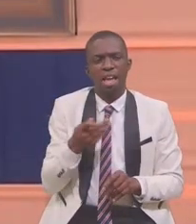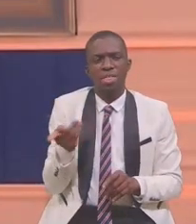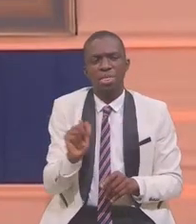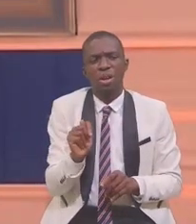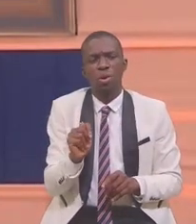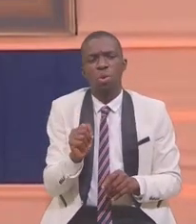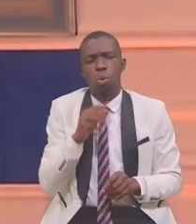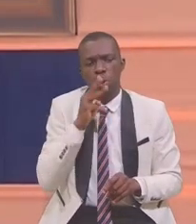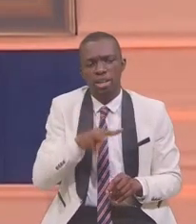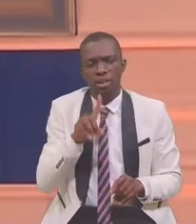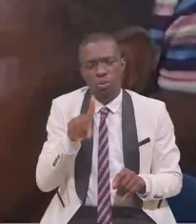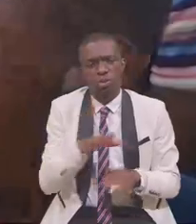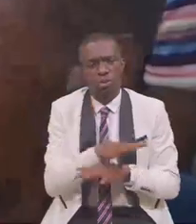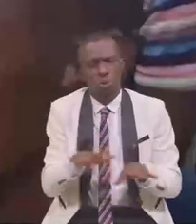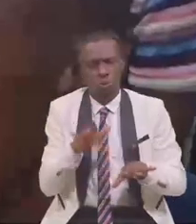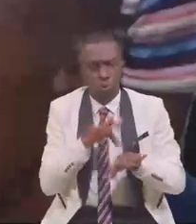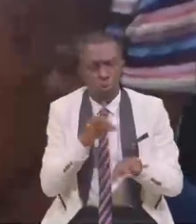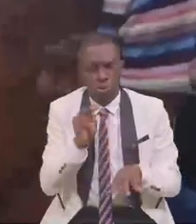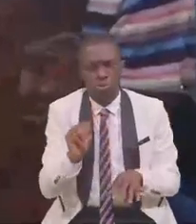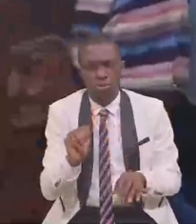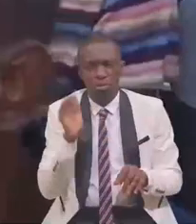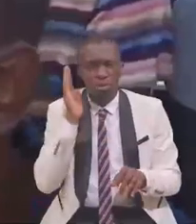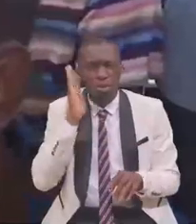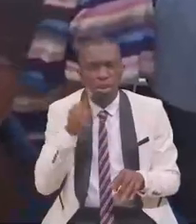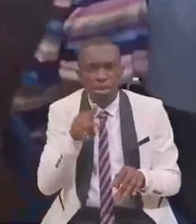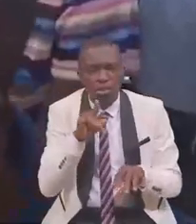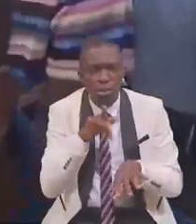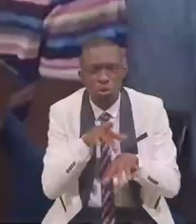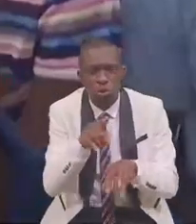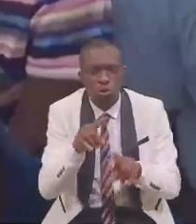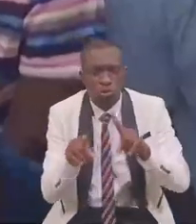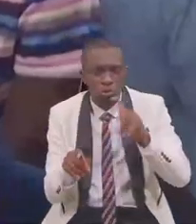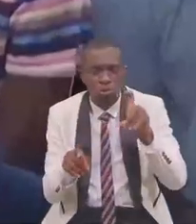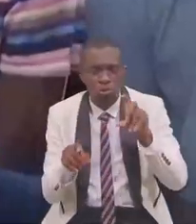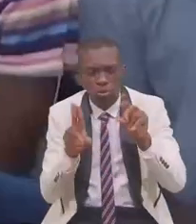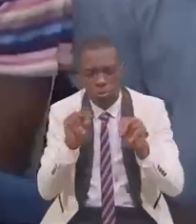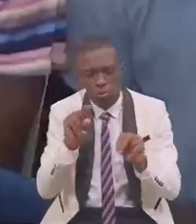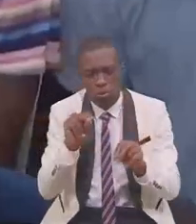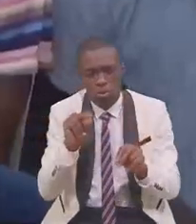toucher? Est-ce qu'ils vont te toucher? Est-ce qu'ils vont te détruire?